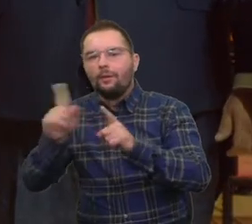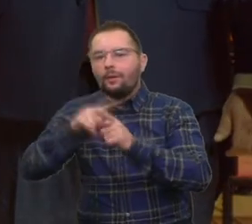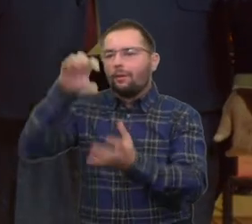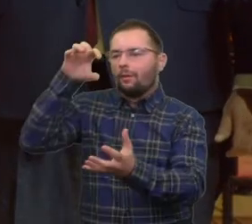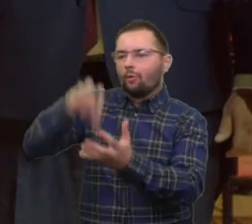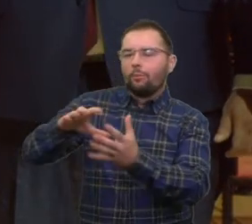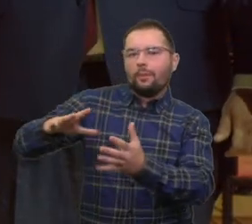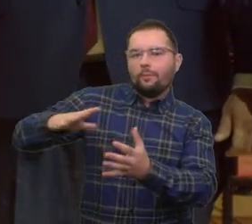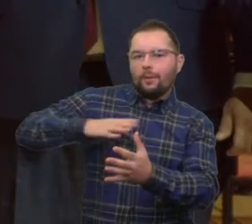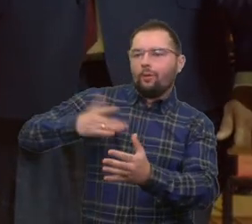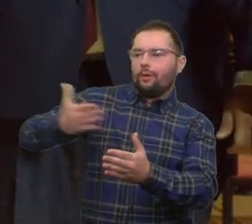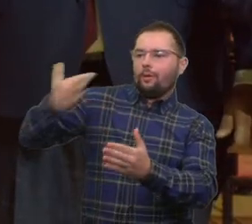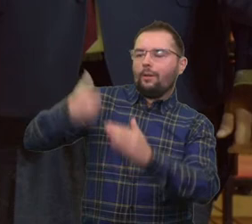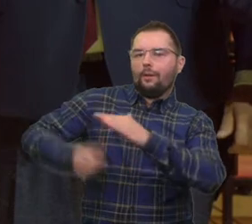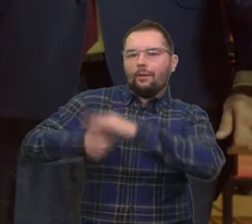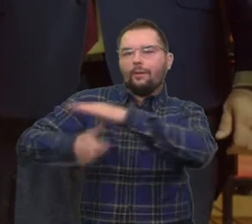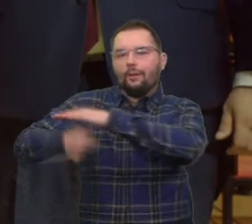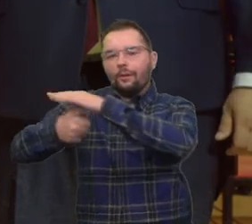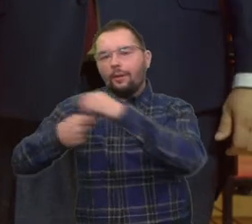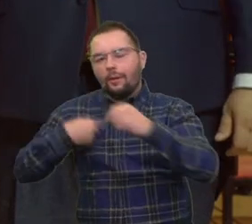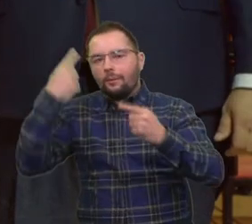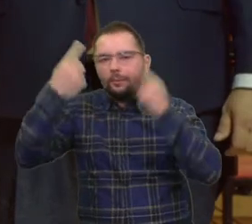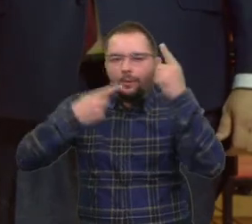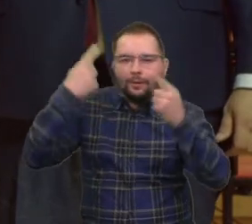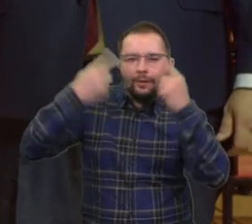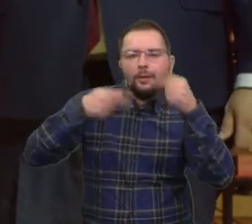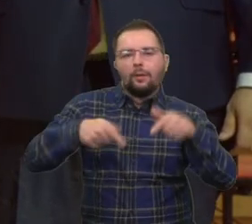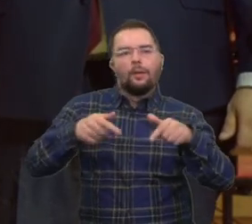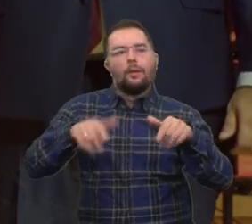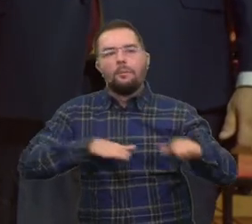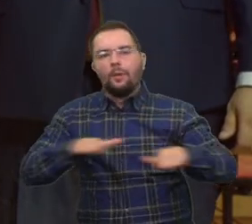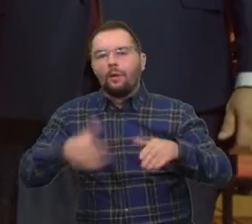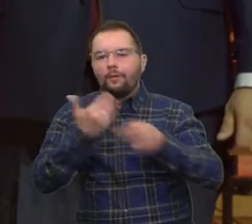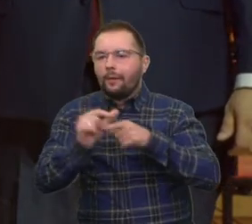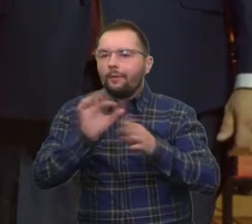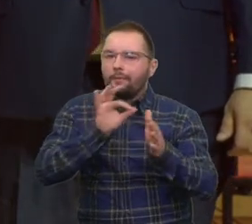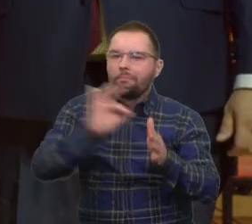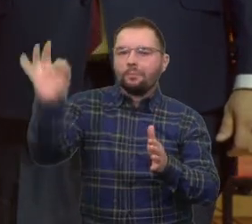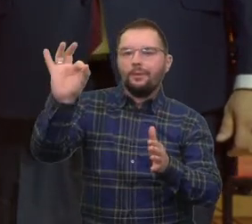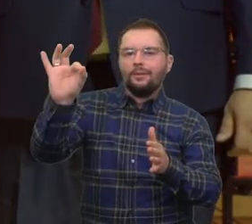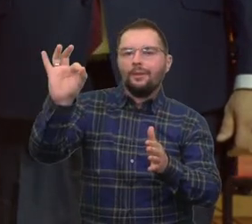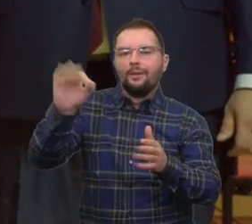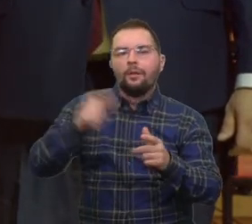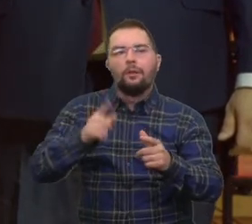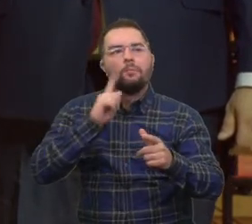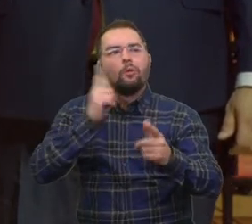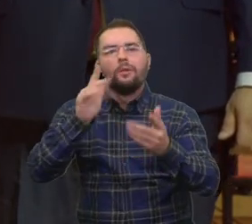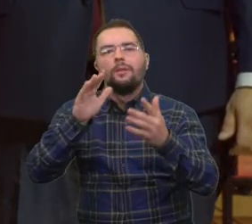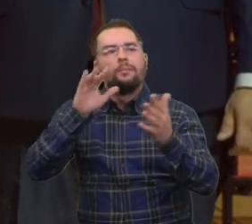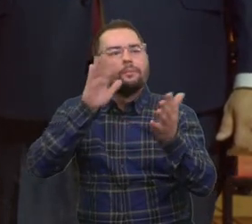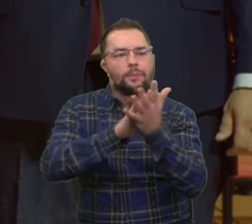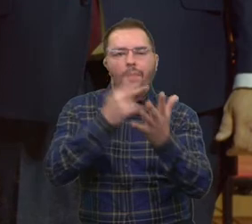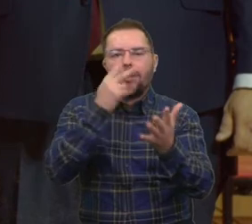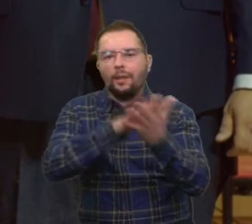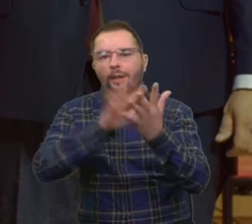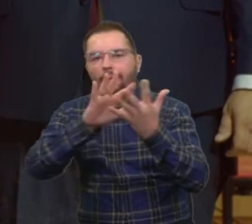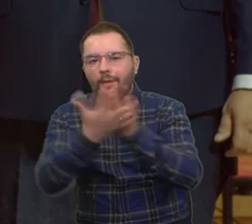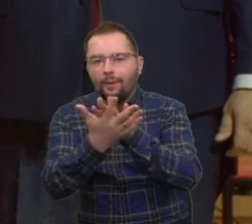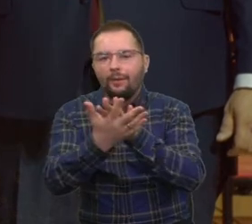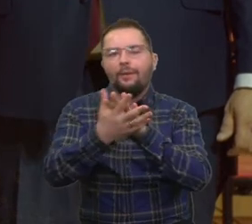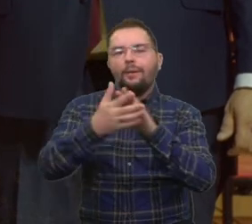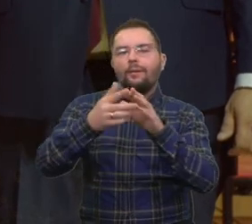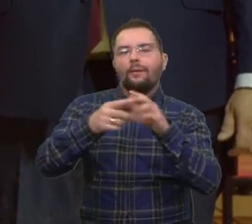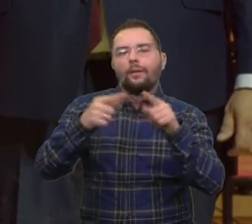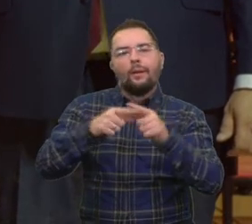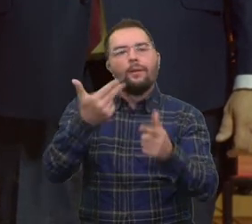grupę moich poprzedników. Ja myślę, że to miejsce jest absolutnie wyjątkowe, jest symbolem przemian, które zaszły nie